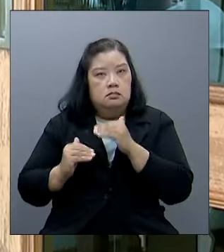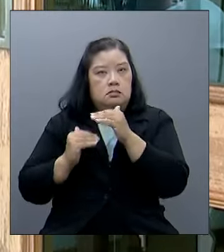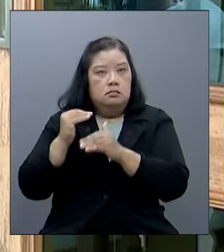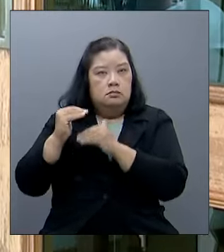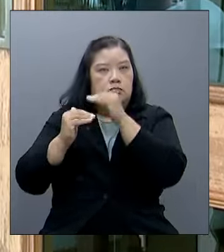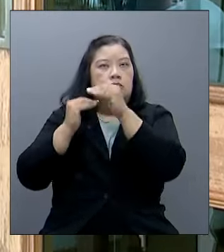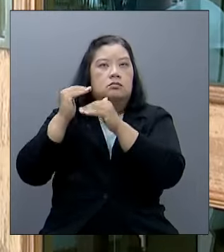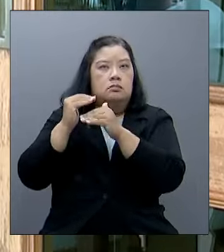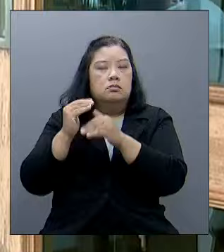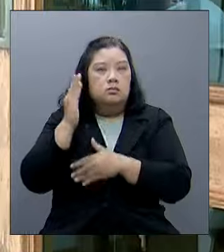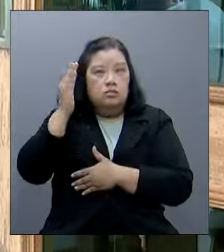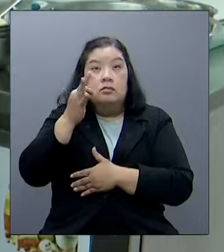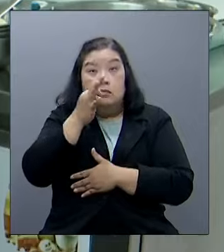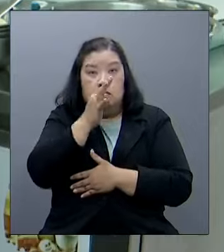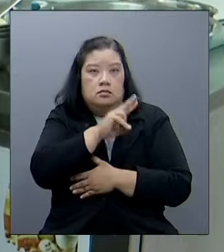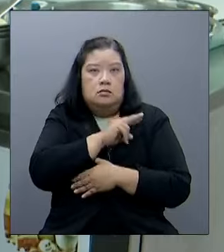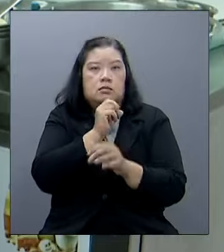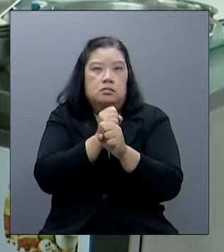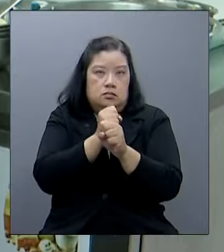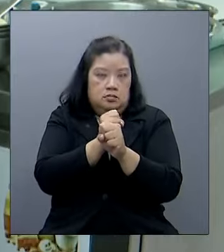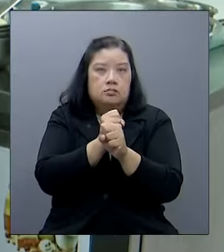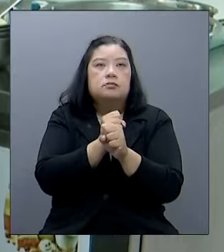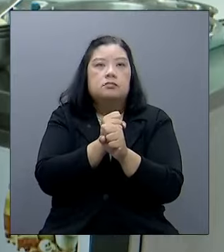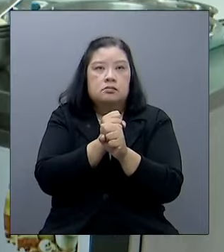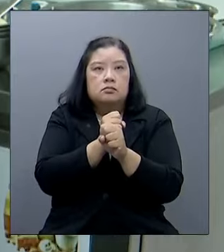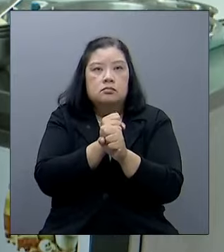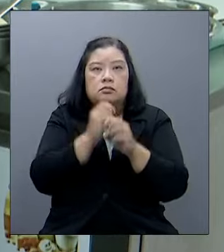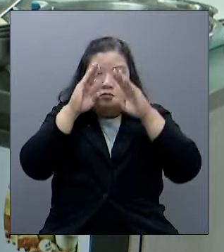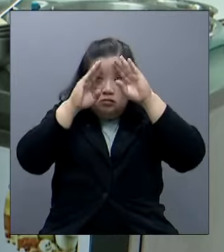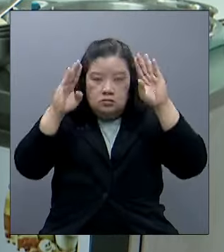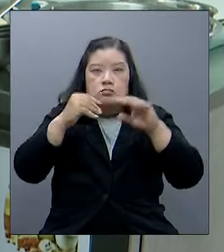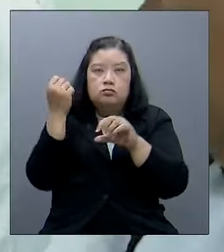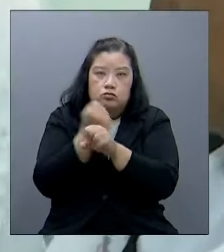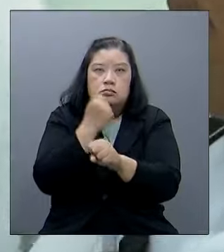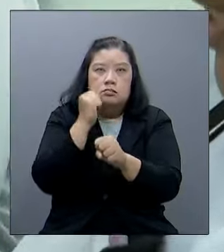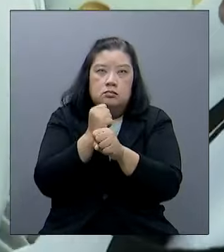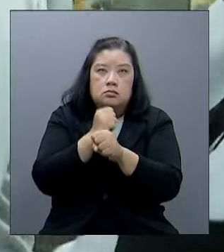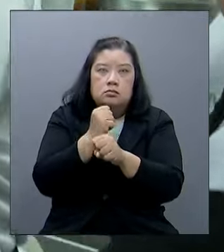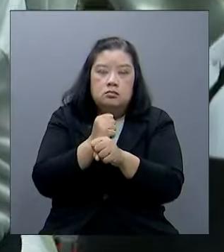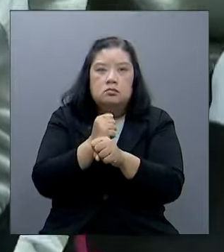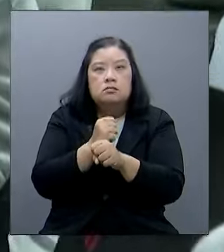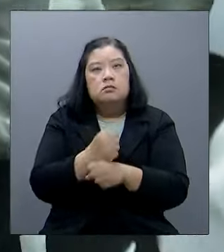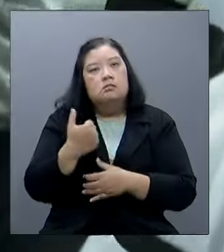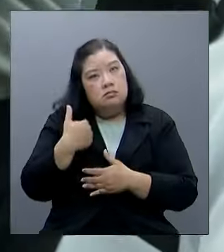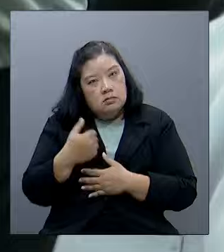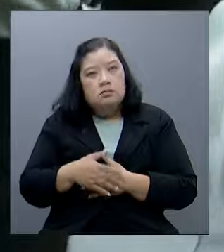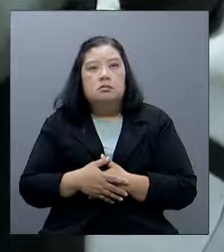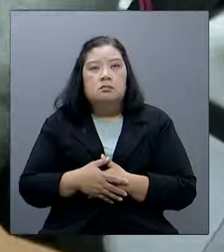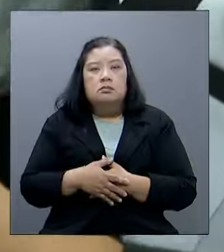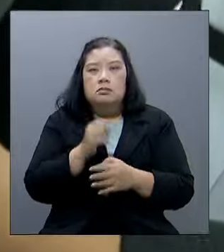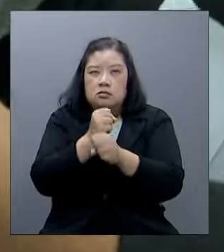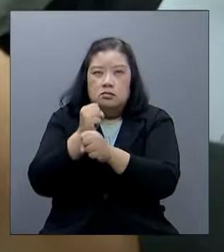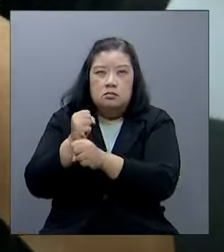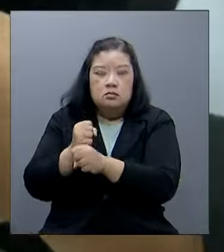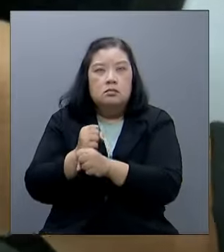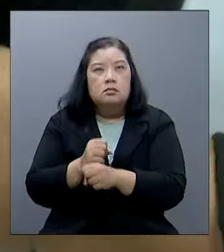ได้ไปต่อในสายงานของเขาจริงๆเพราะประสบการณ์ของเราเนาะในการทำงานแต่ละที่ที่เราได้มากว่าเราจะ